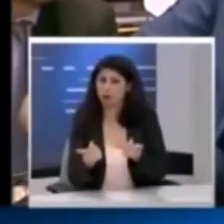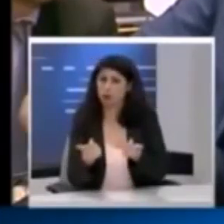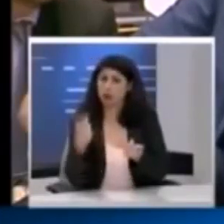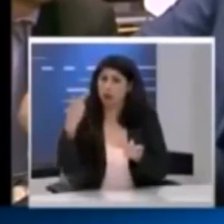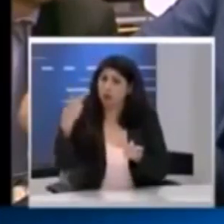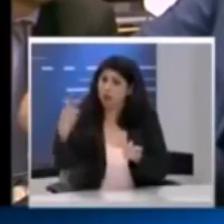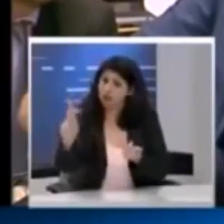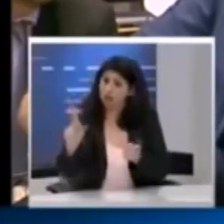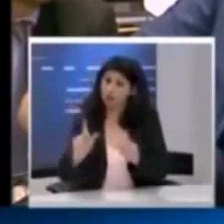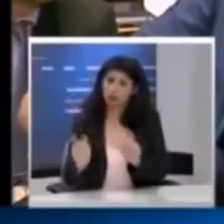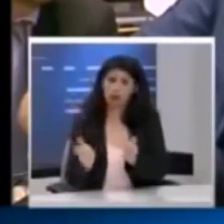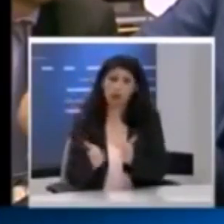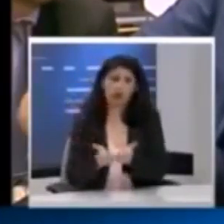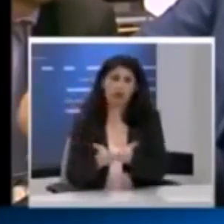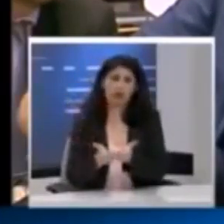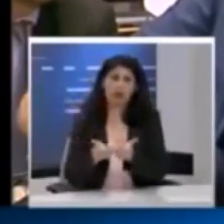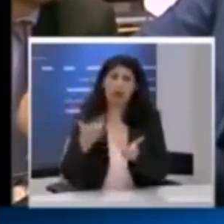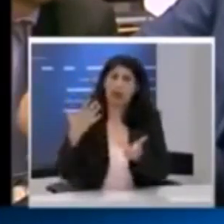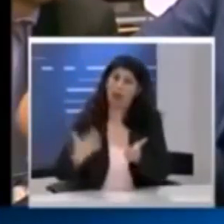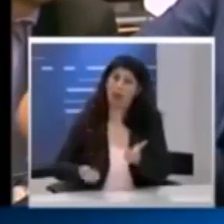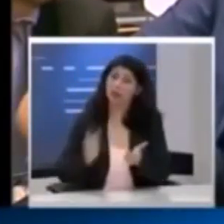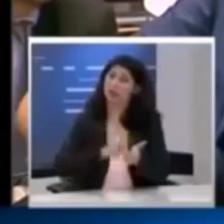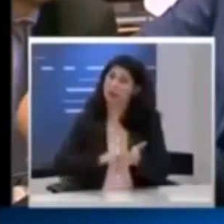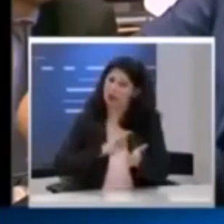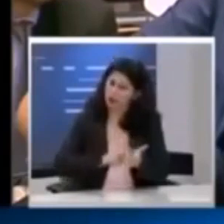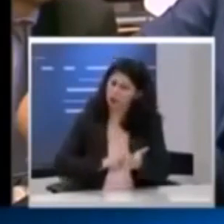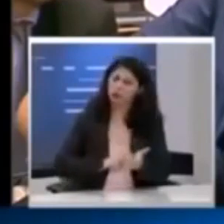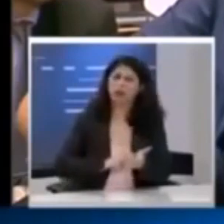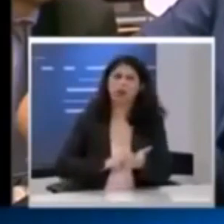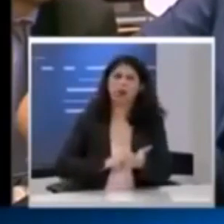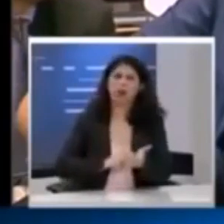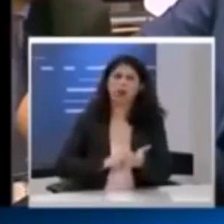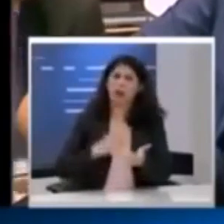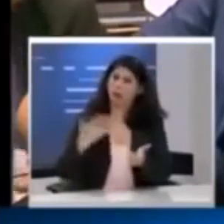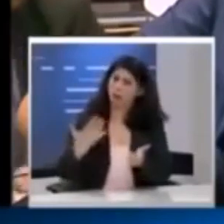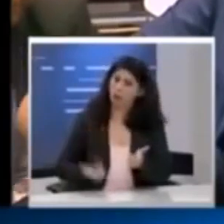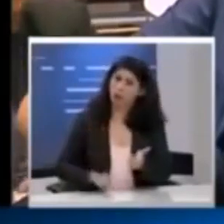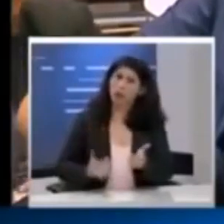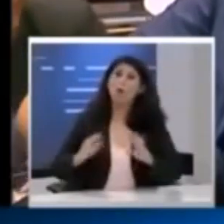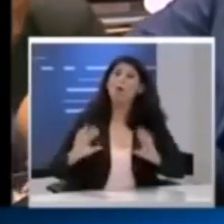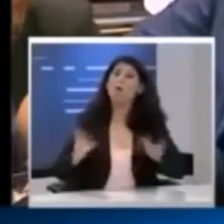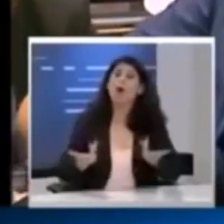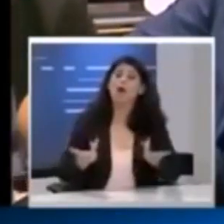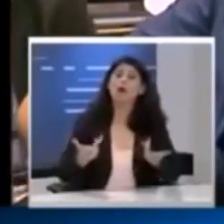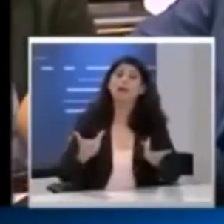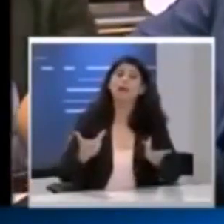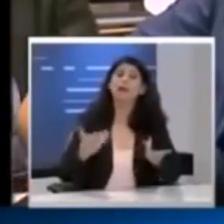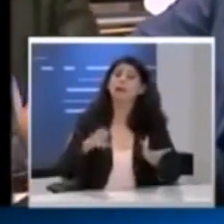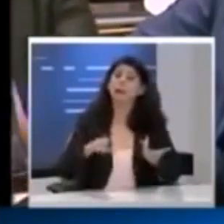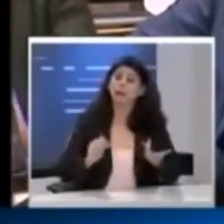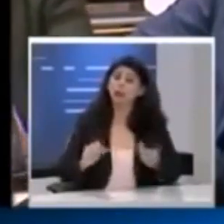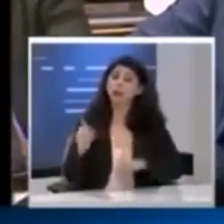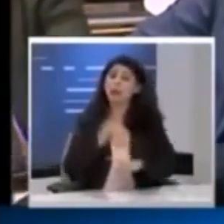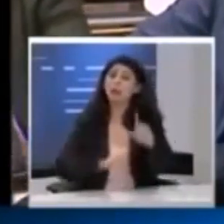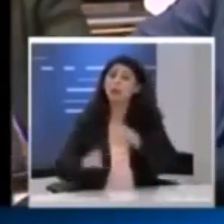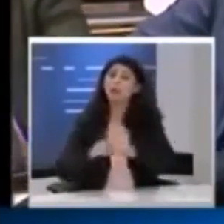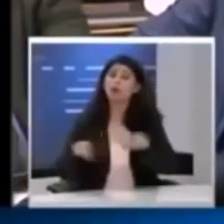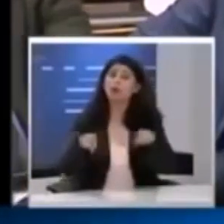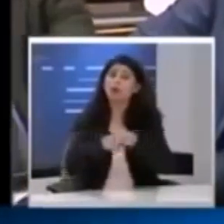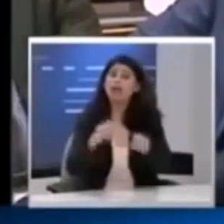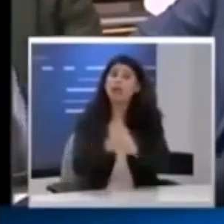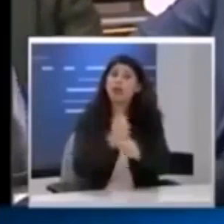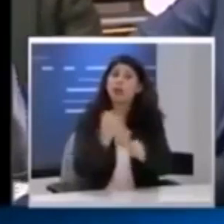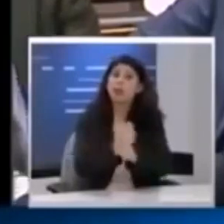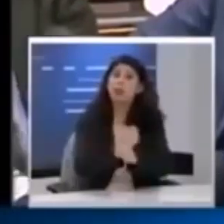η δικιά σας οικογένεια απέκτησε την περιουσία την οποία είχε, πότε την απέκτησε, με ποιους έκανε δουλειές, με